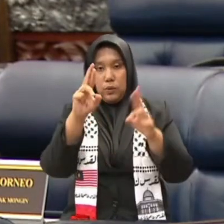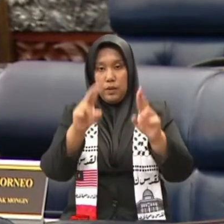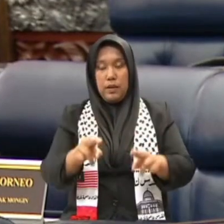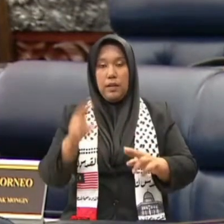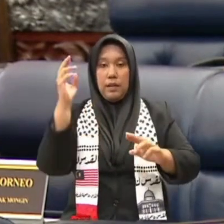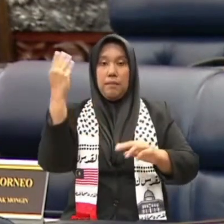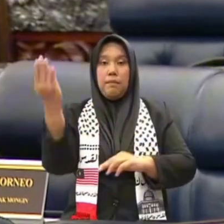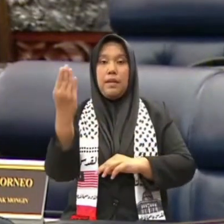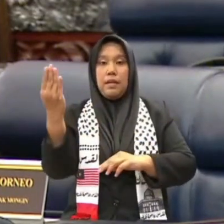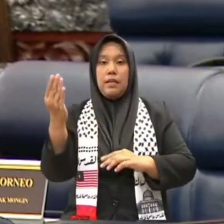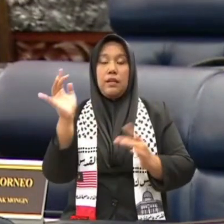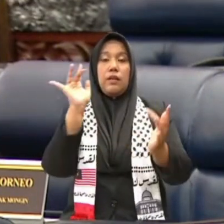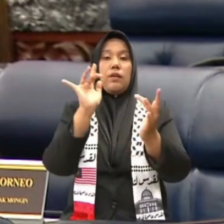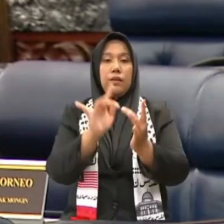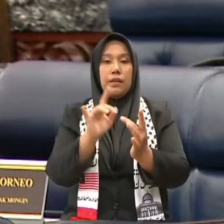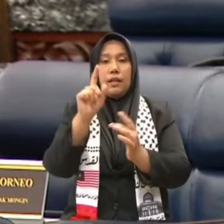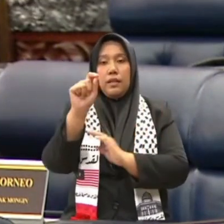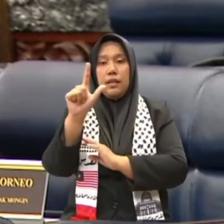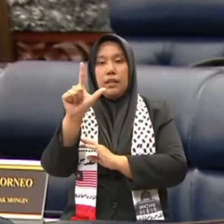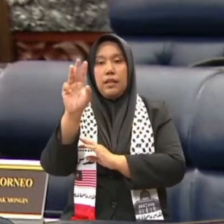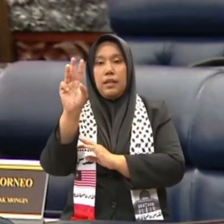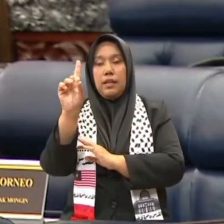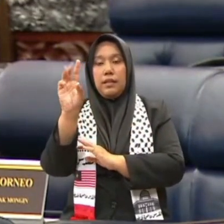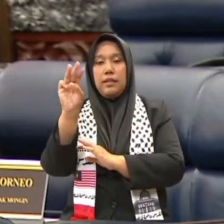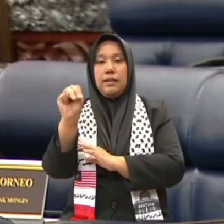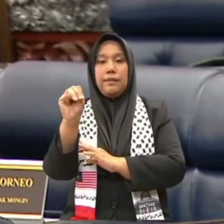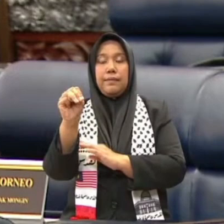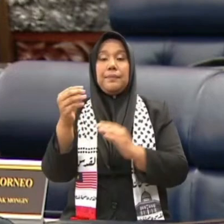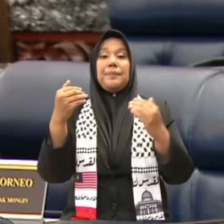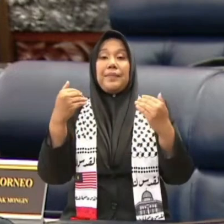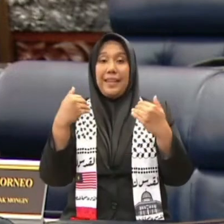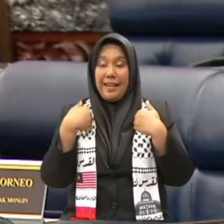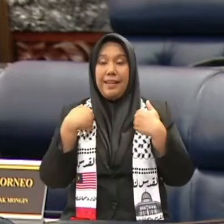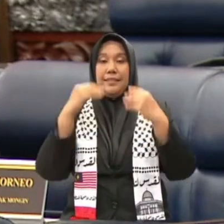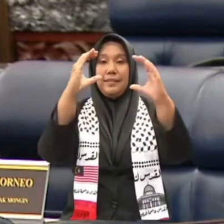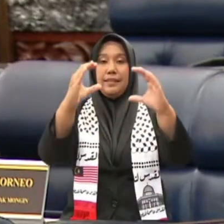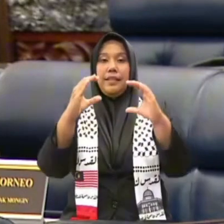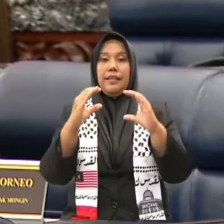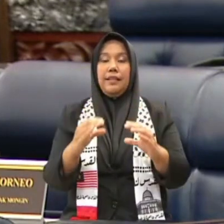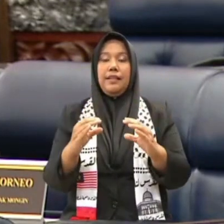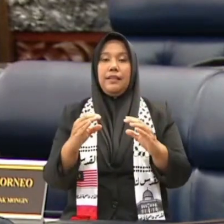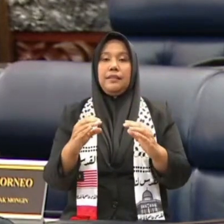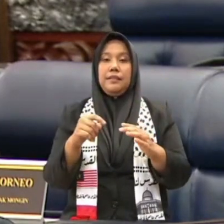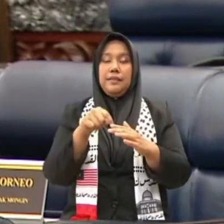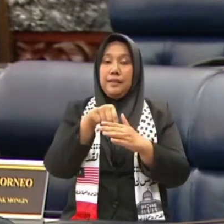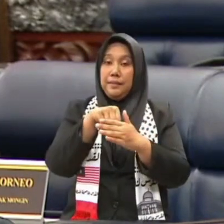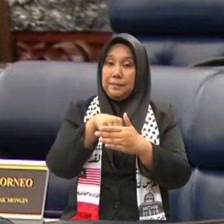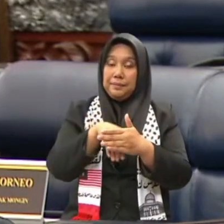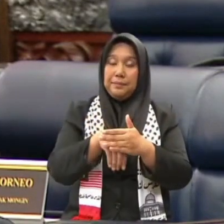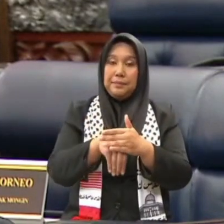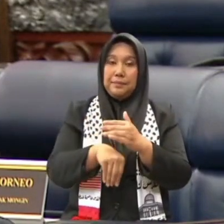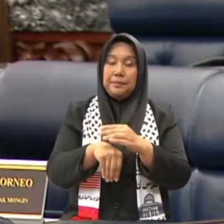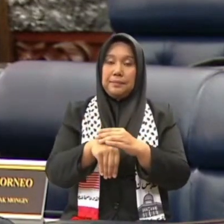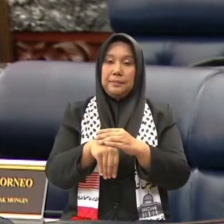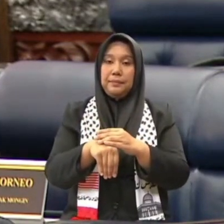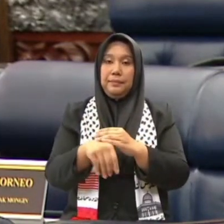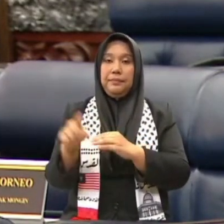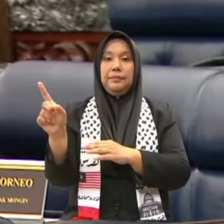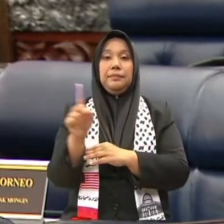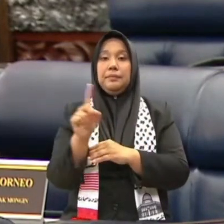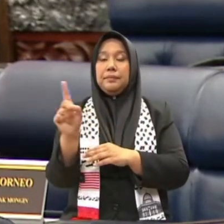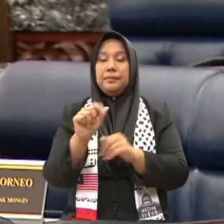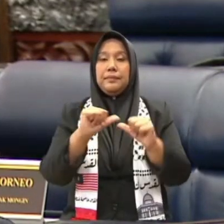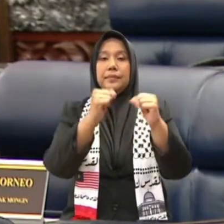TLDM. Soalan saya ialah, adakah terdapat mekanisme dalaman atau susunan dalaman di mana mana-mana